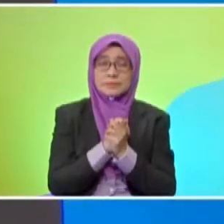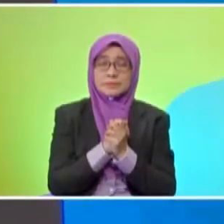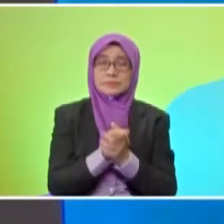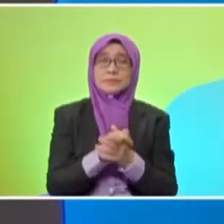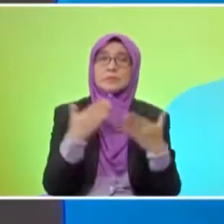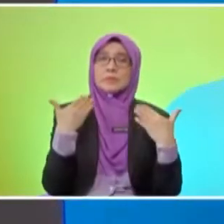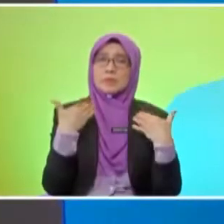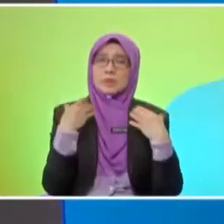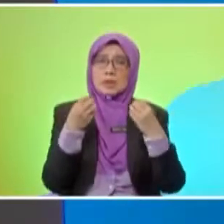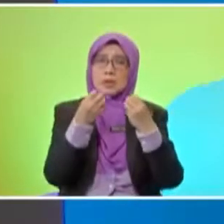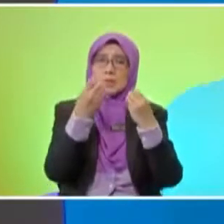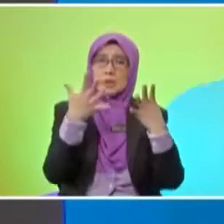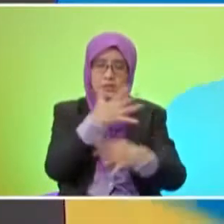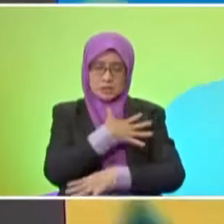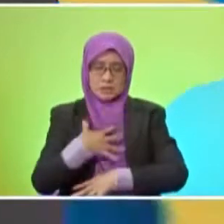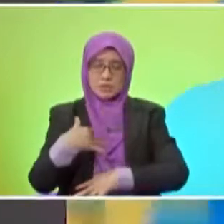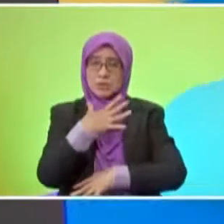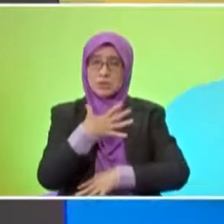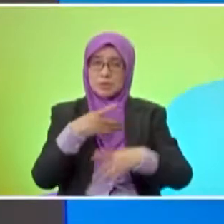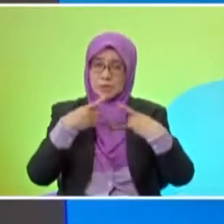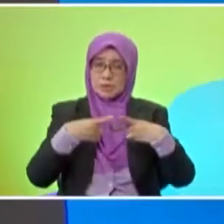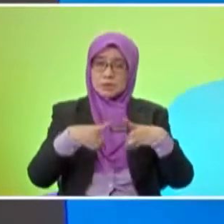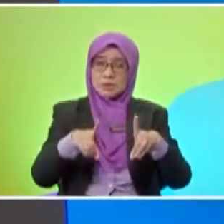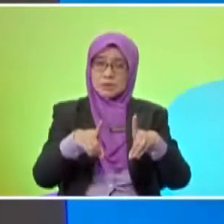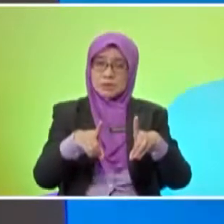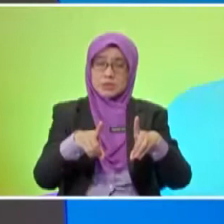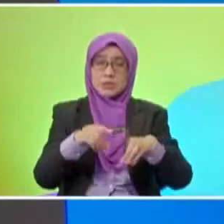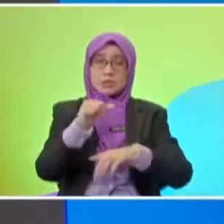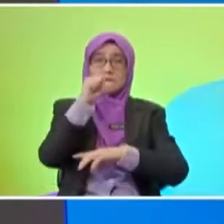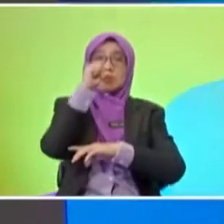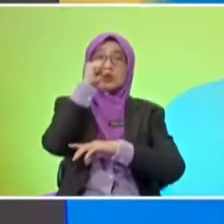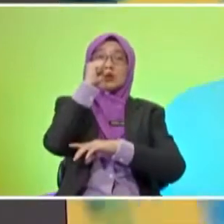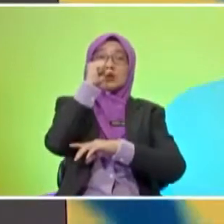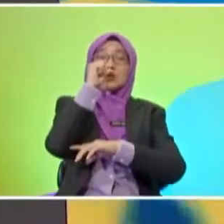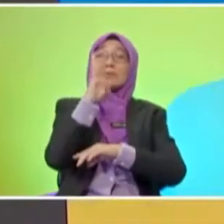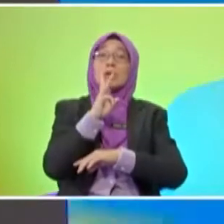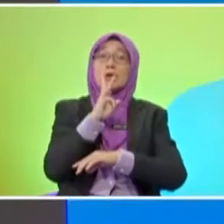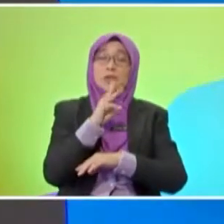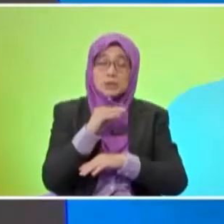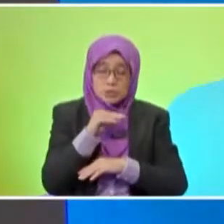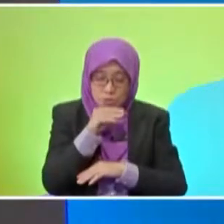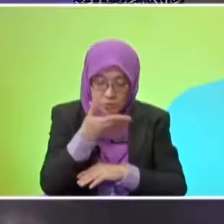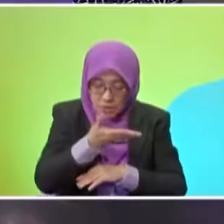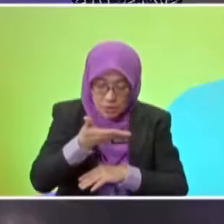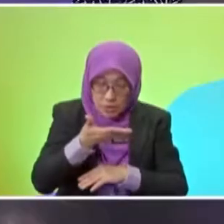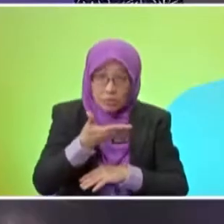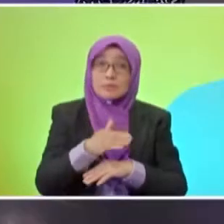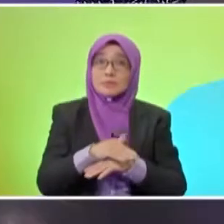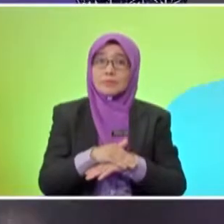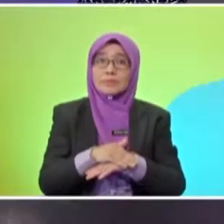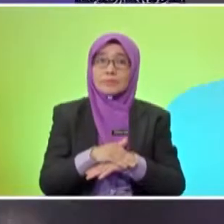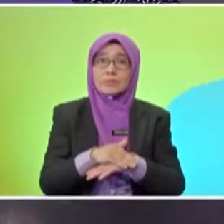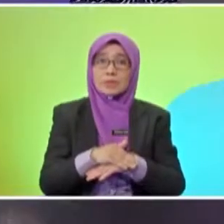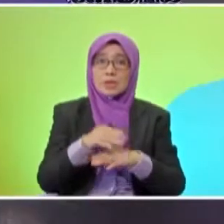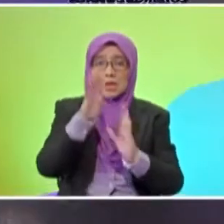Lihat ada banyak kuda belang yang sedang minum air betul jadi hewan ini kuda Pelangi